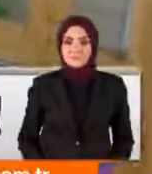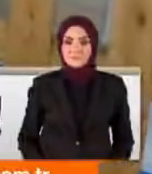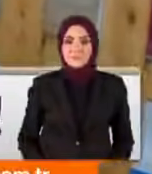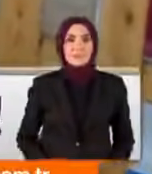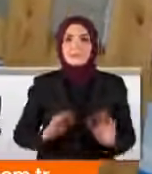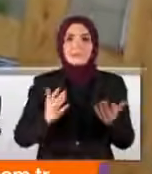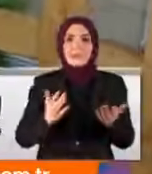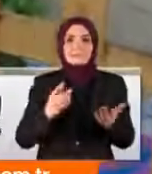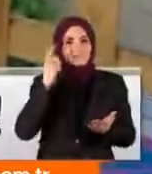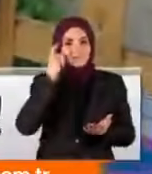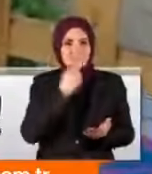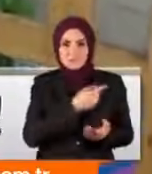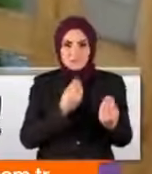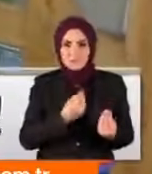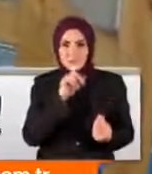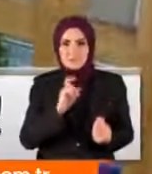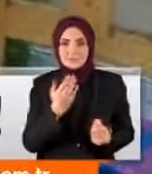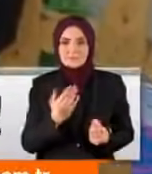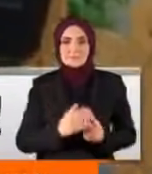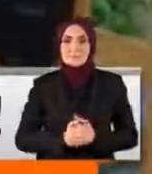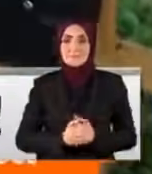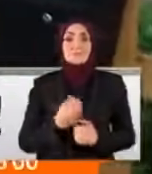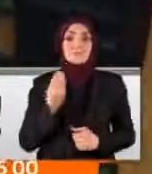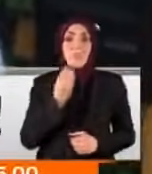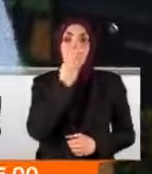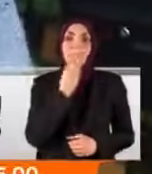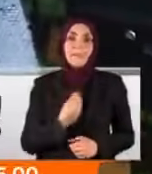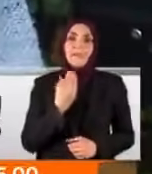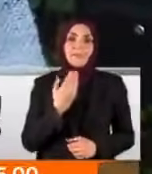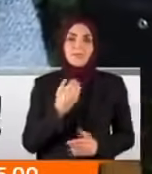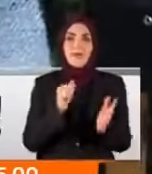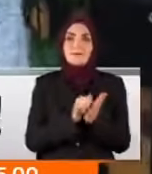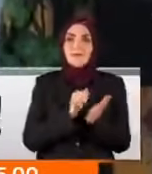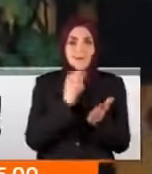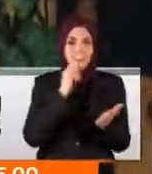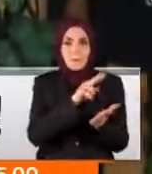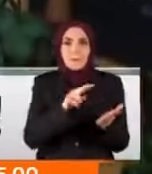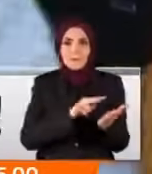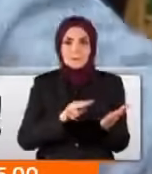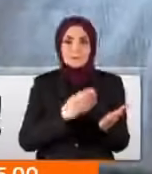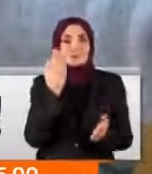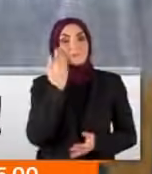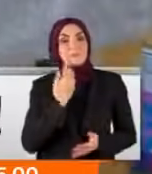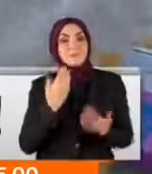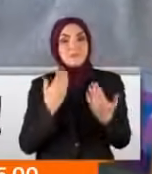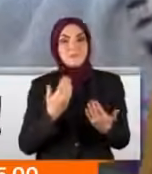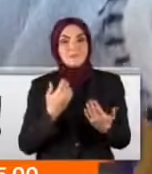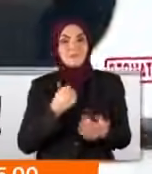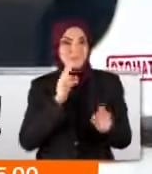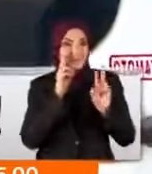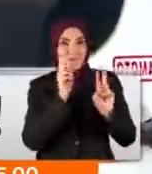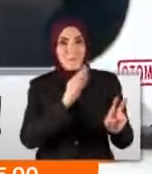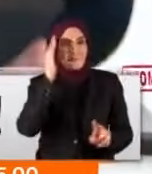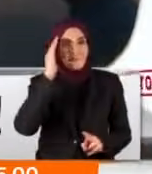Nasıl buldunuz bisikletli ambulansları? Çok beğendim. Gazetede okudum. Çok hoşuma gitti. Şimdi de görünce merhaba diye elimi